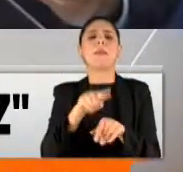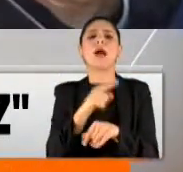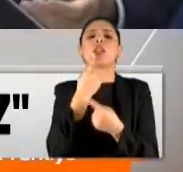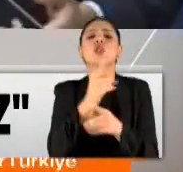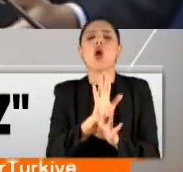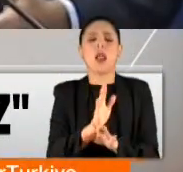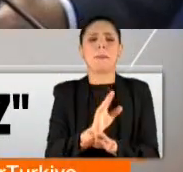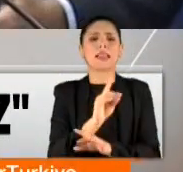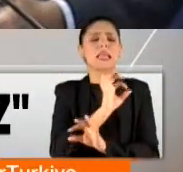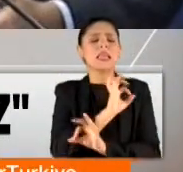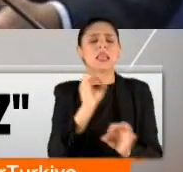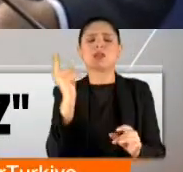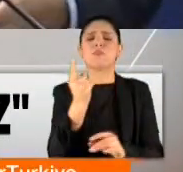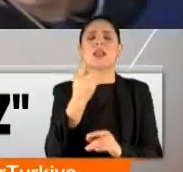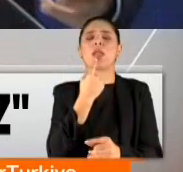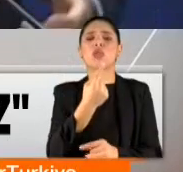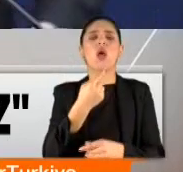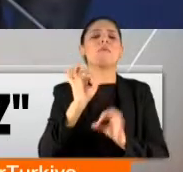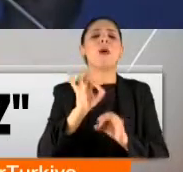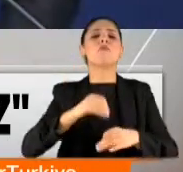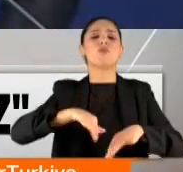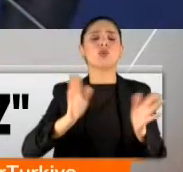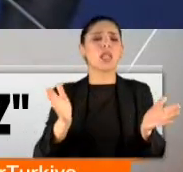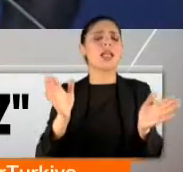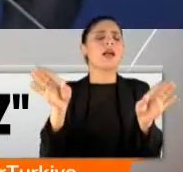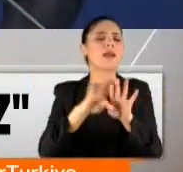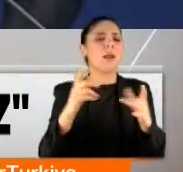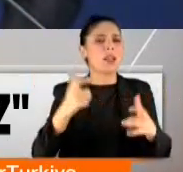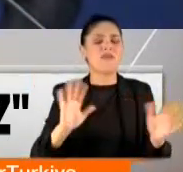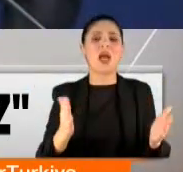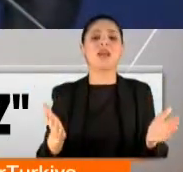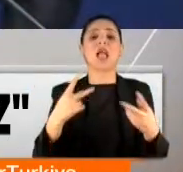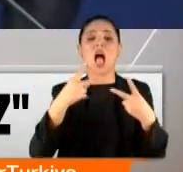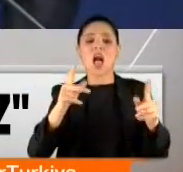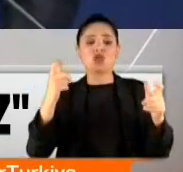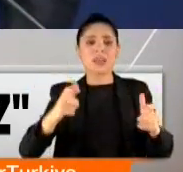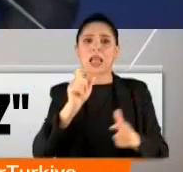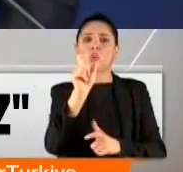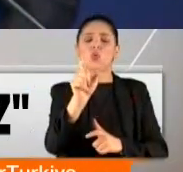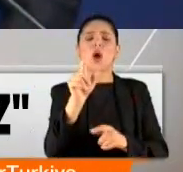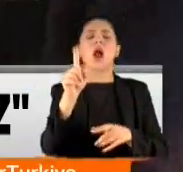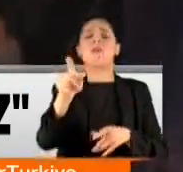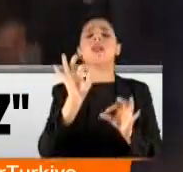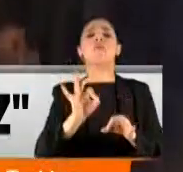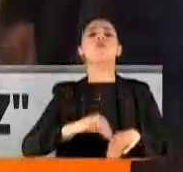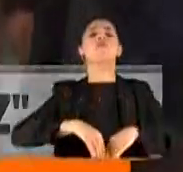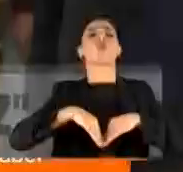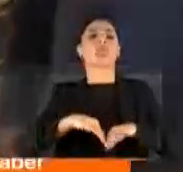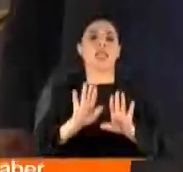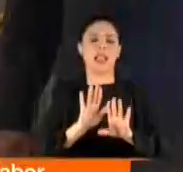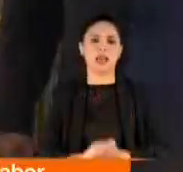kuramaz. Cumhurbaşkanımızı kapalı bir ortamda ya da açık bir şekilde uyarması diye bir şey söz konusu değildir.